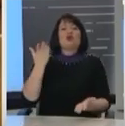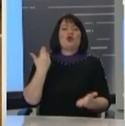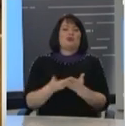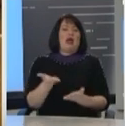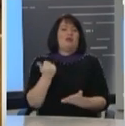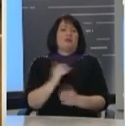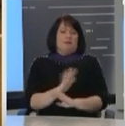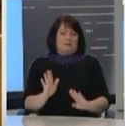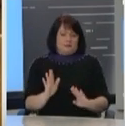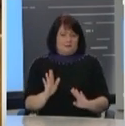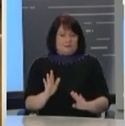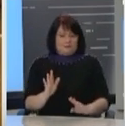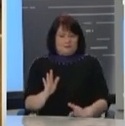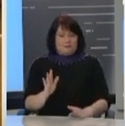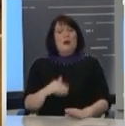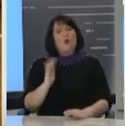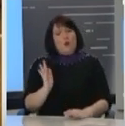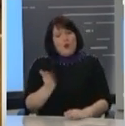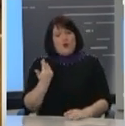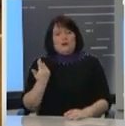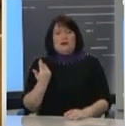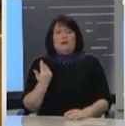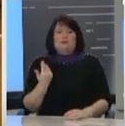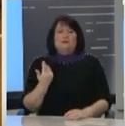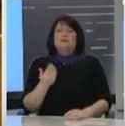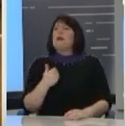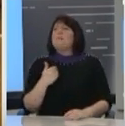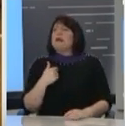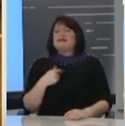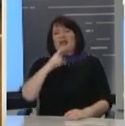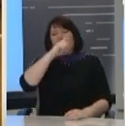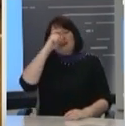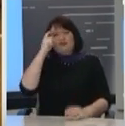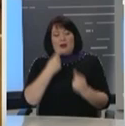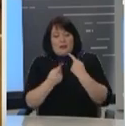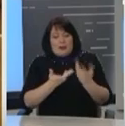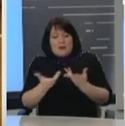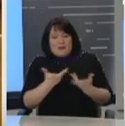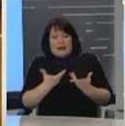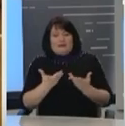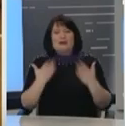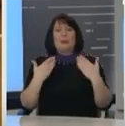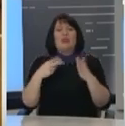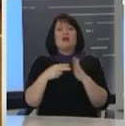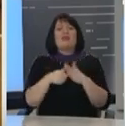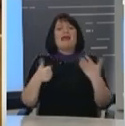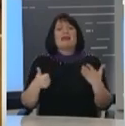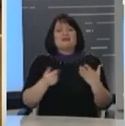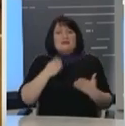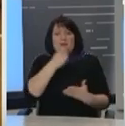κλείσει. Και όταν βρισκόμασταν σε δύσκολες διαπραγματεύσεις την άνοιξη του 2016,